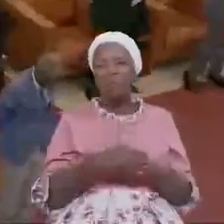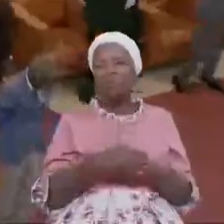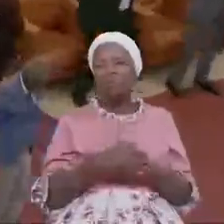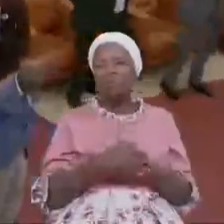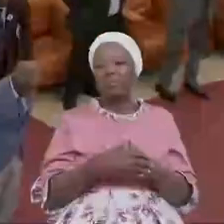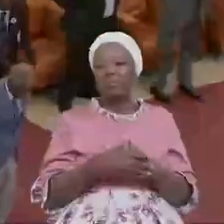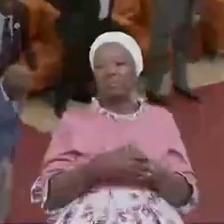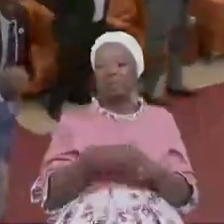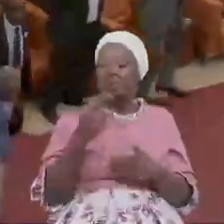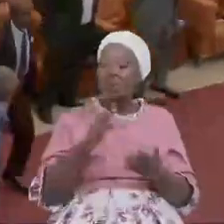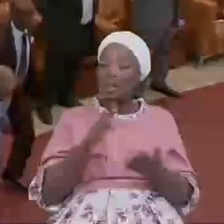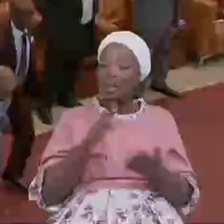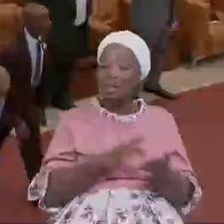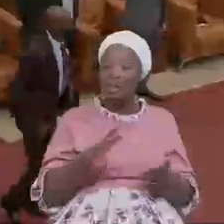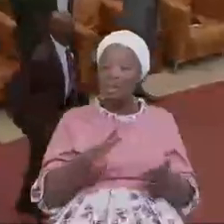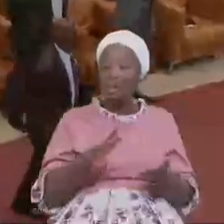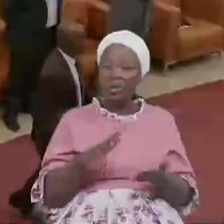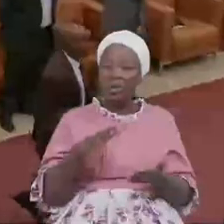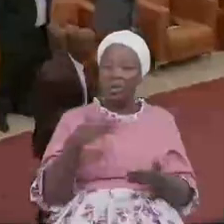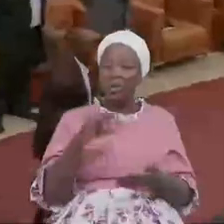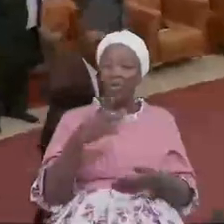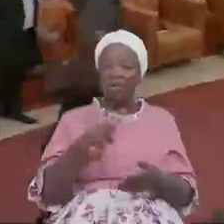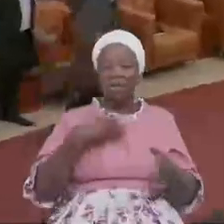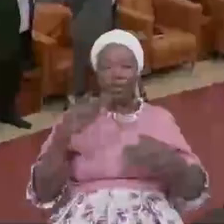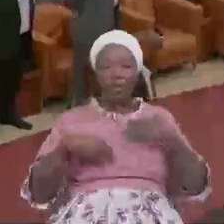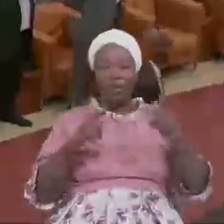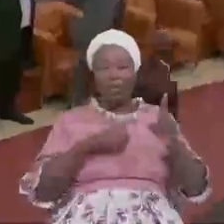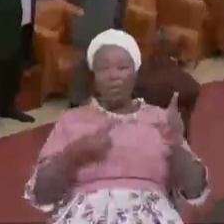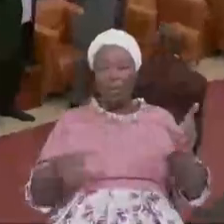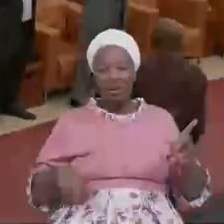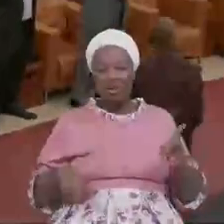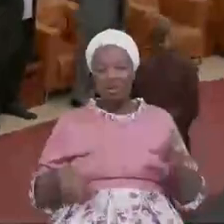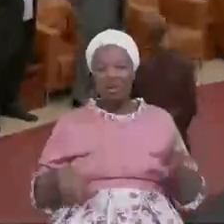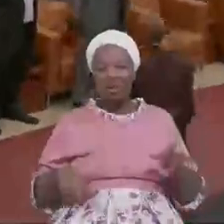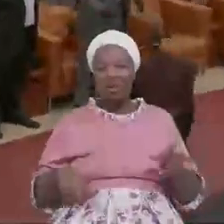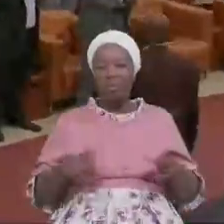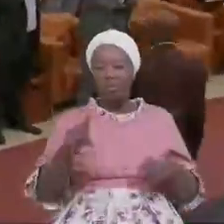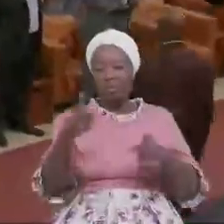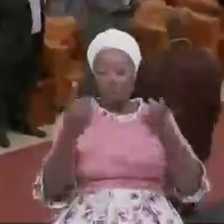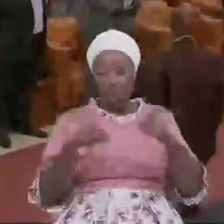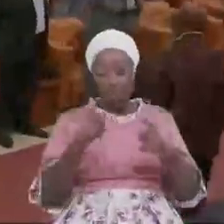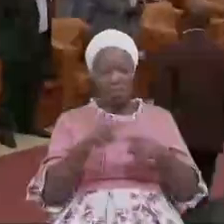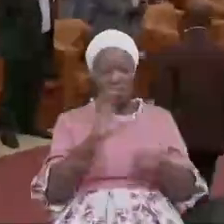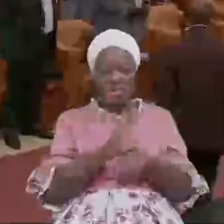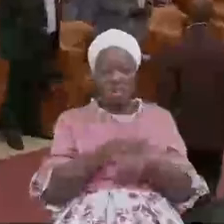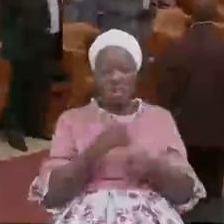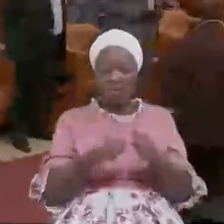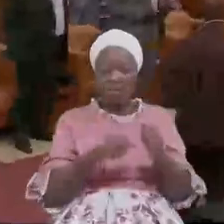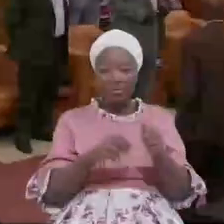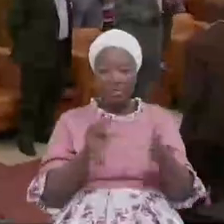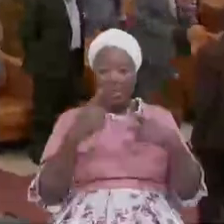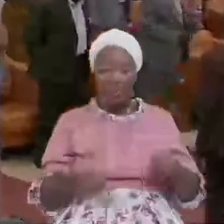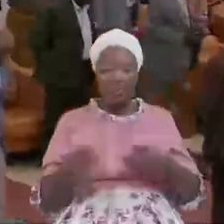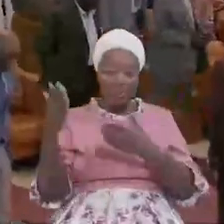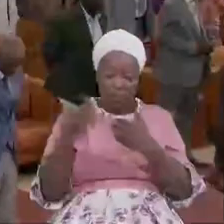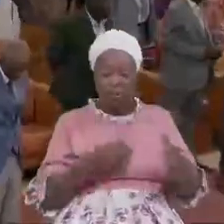La gloire de la joie du Seigneur. Tu viens à l'église et tout ce qui se passe apporte la joie dans